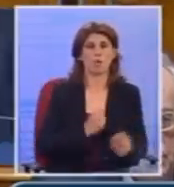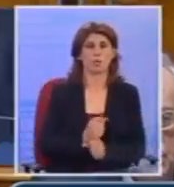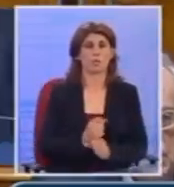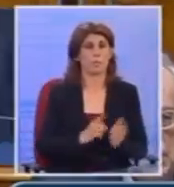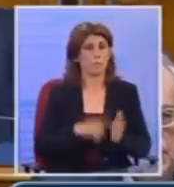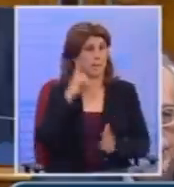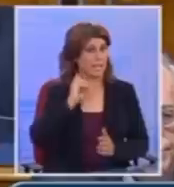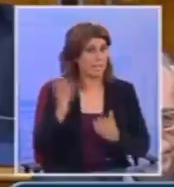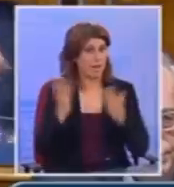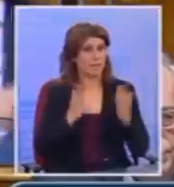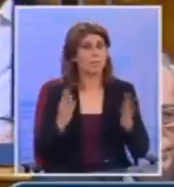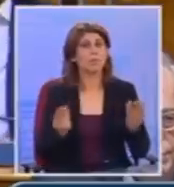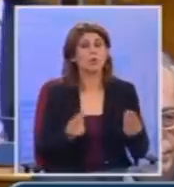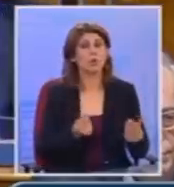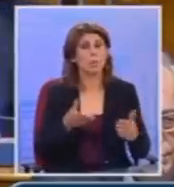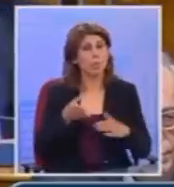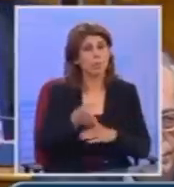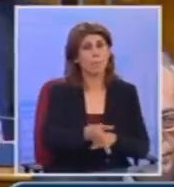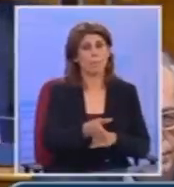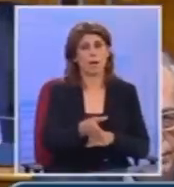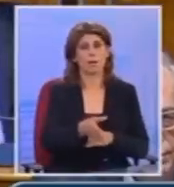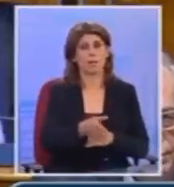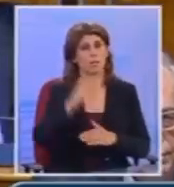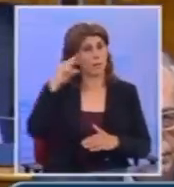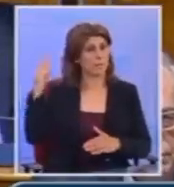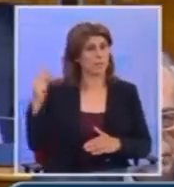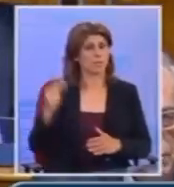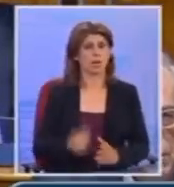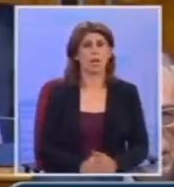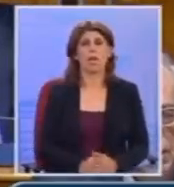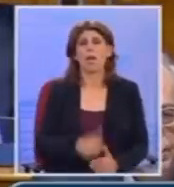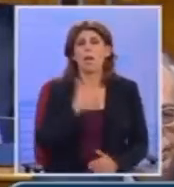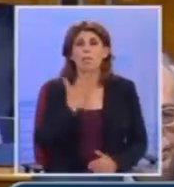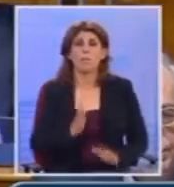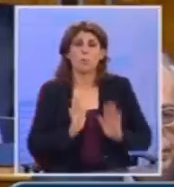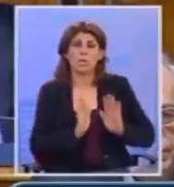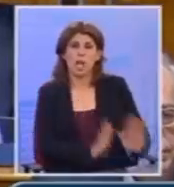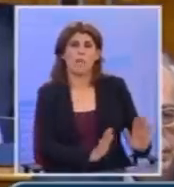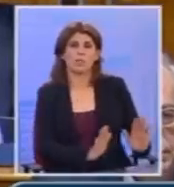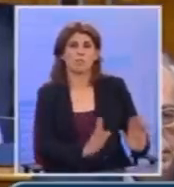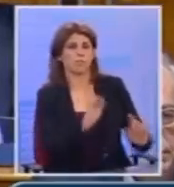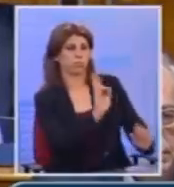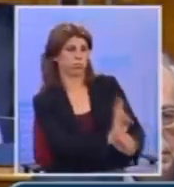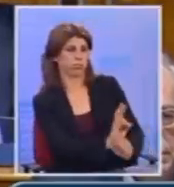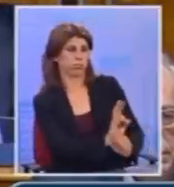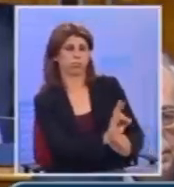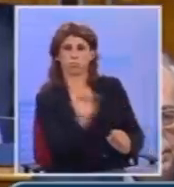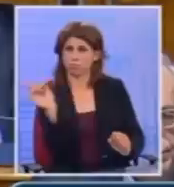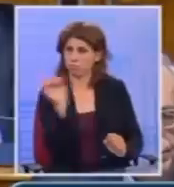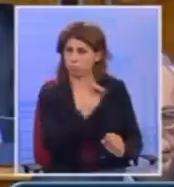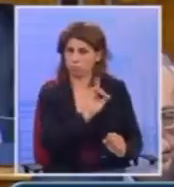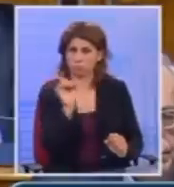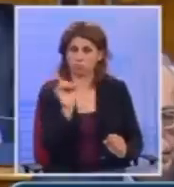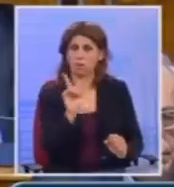μαθητές με ποιον τρόπο θα εισαχθούν την επόμενη χρονιά στην τριτοβάθμια εκπαίδευση. Δεν μπορούμε να το αφήσουμε αυτό στις καλένδες. Βεβαίως αυτό δεν